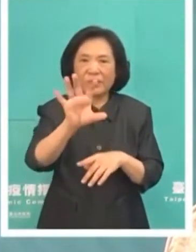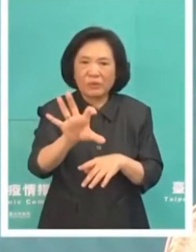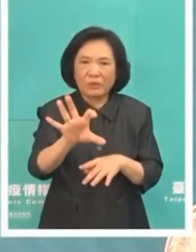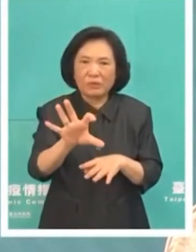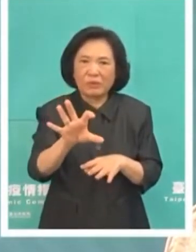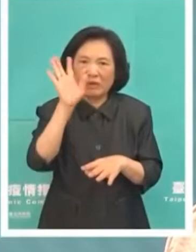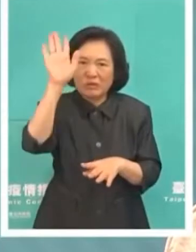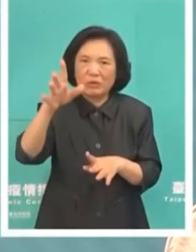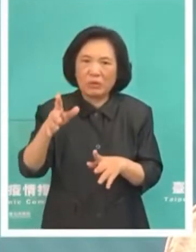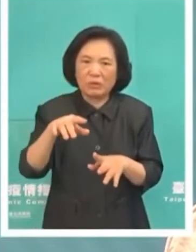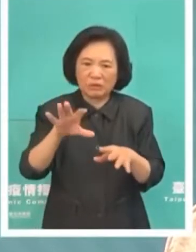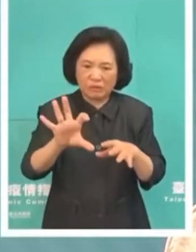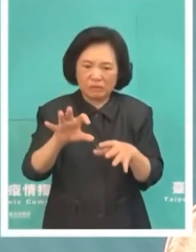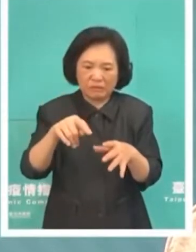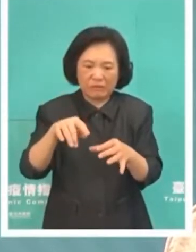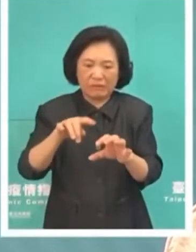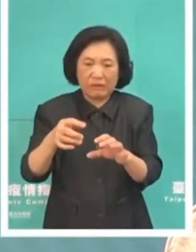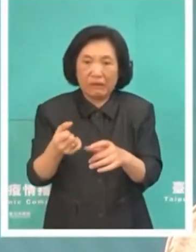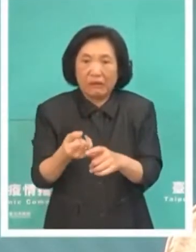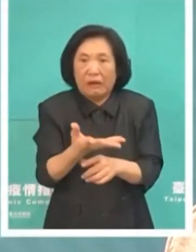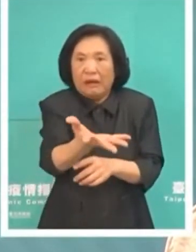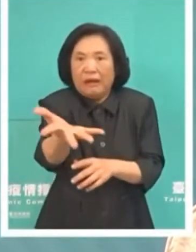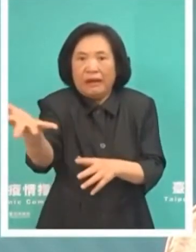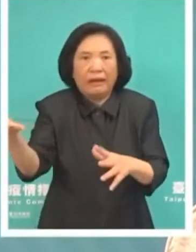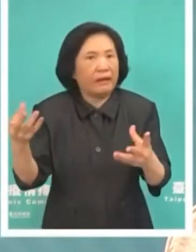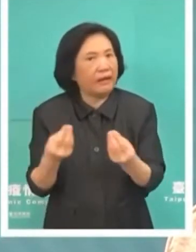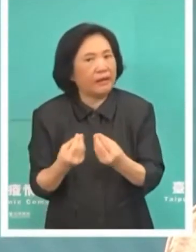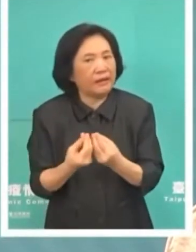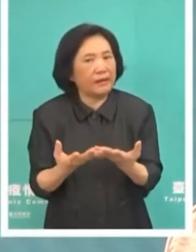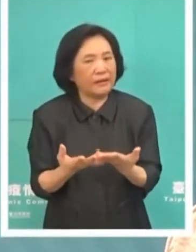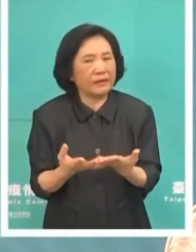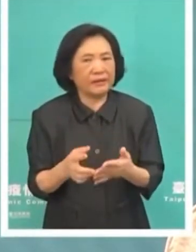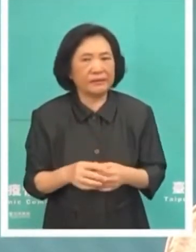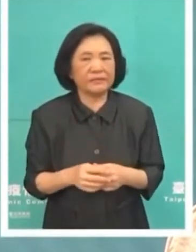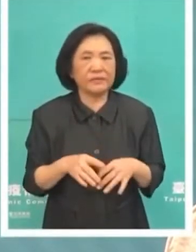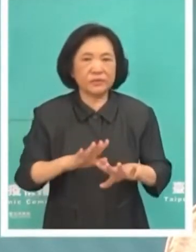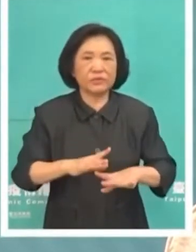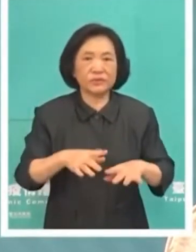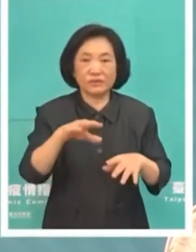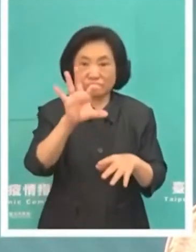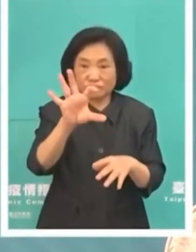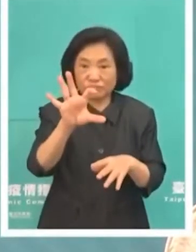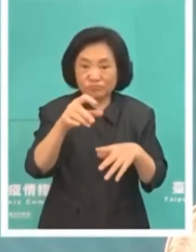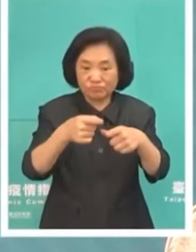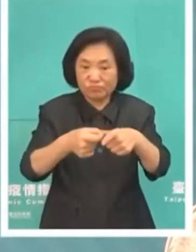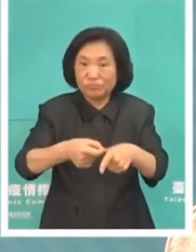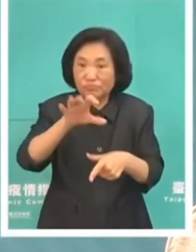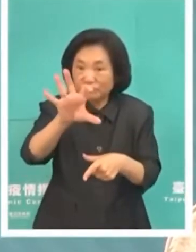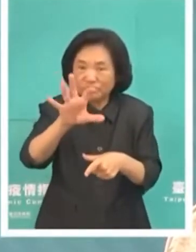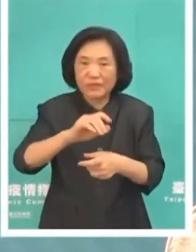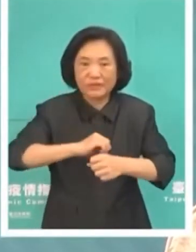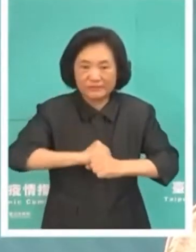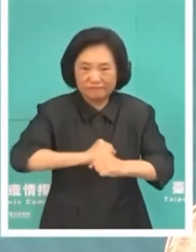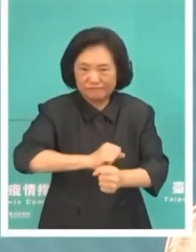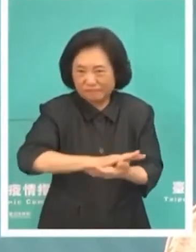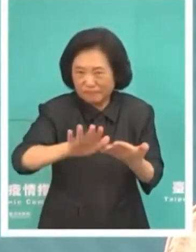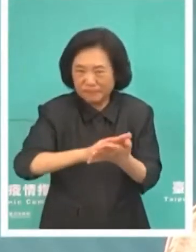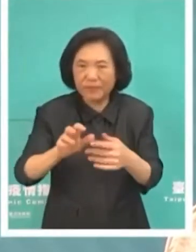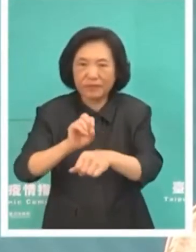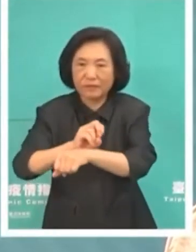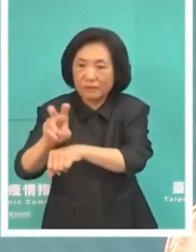会变成一个感染源，你知道，所以目前公共厕所的清消频率，哦，我们会把它改成两小时一次，